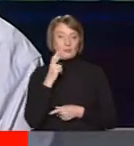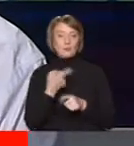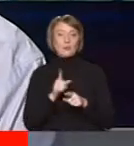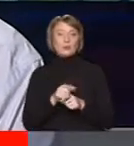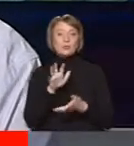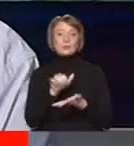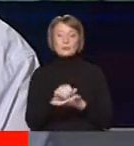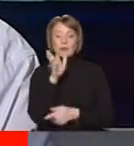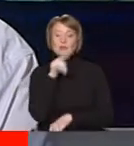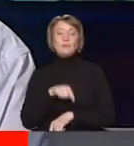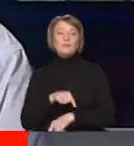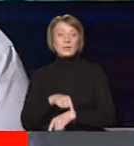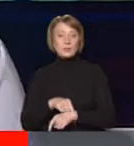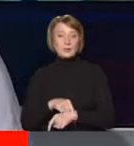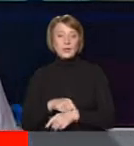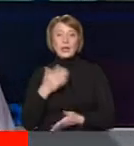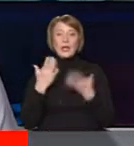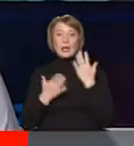це займе години, так? Якщо сказати це